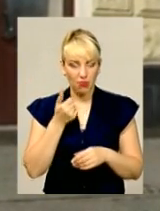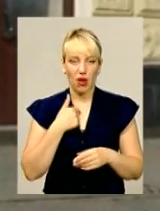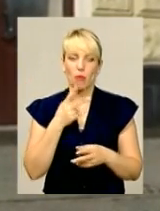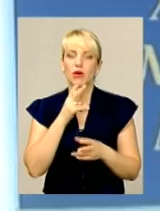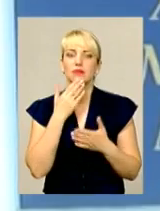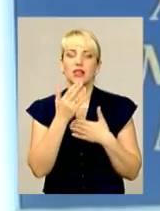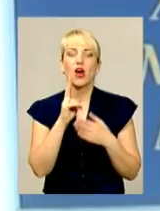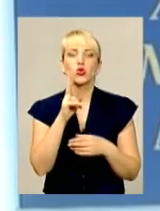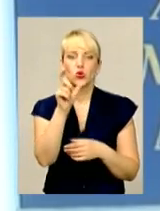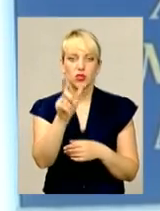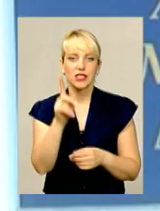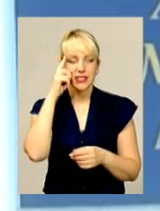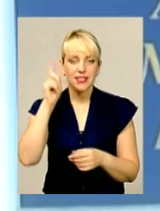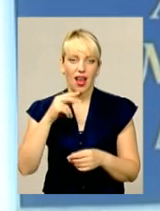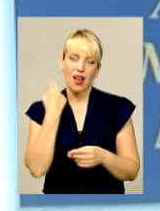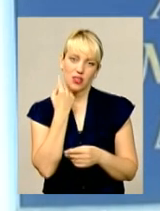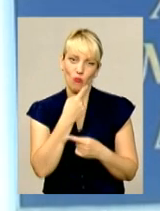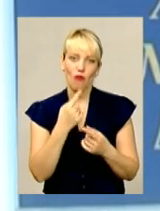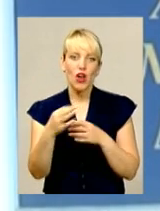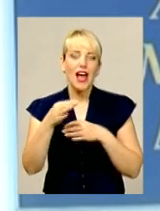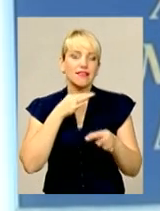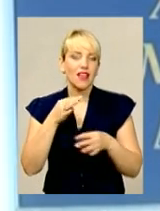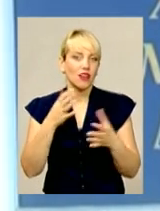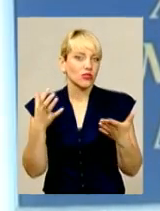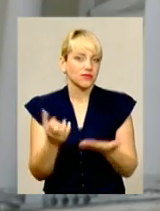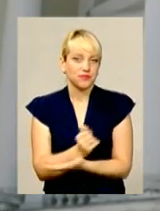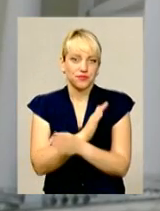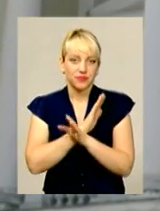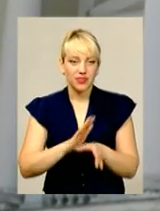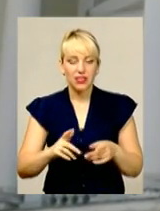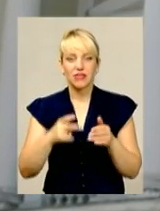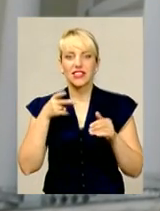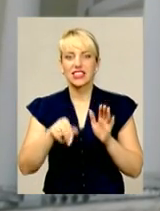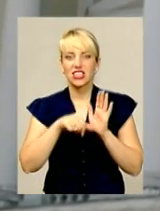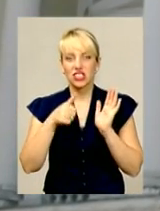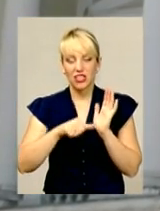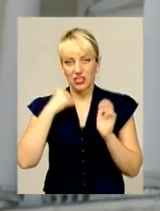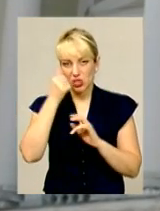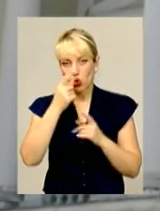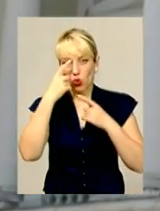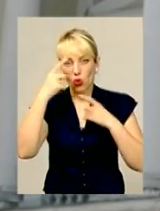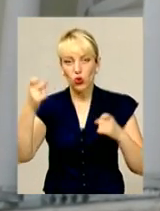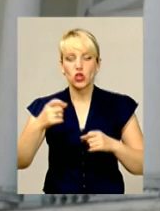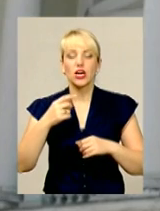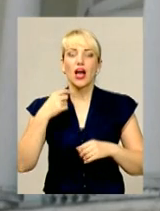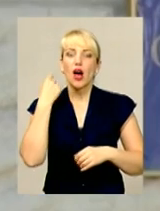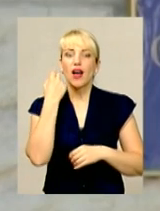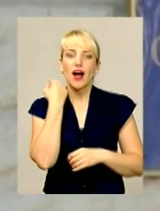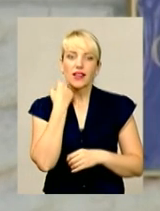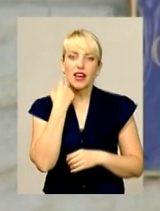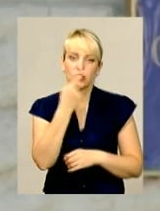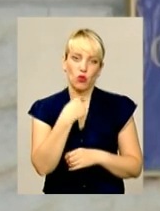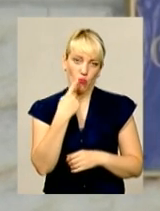знає англійську. Та діалог знову не заладився. Зважаючи на те, що 2016 рік оголошено роком англійської мови, чи не було б